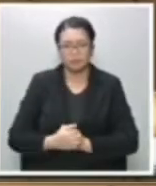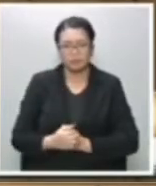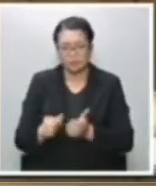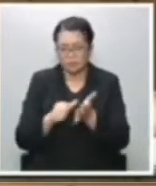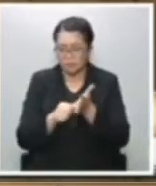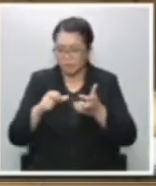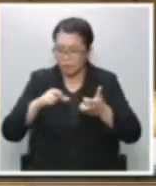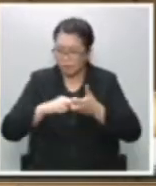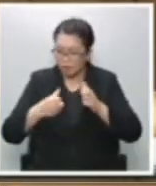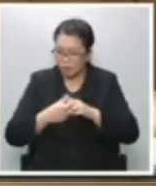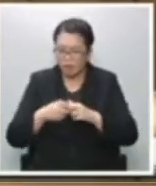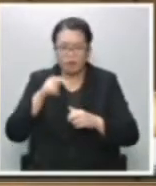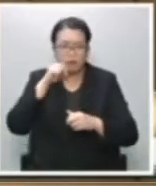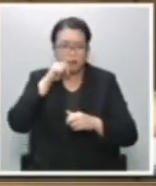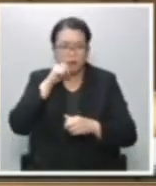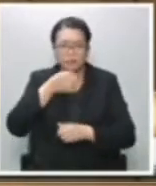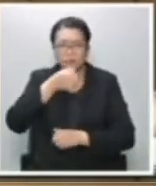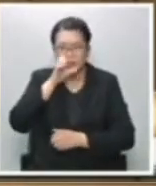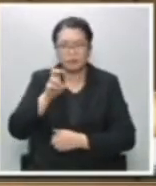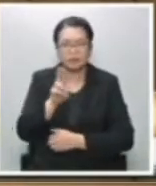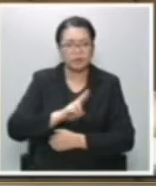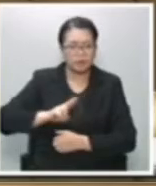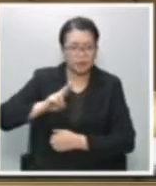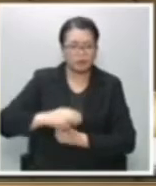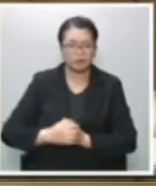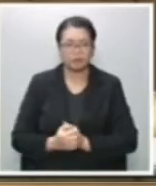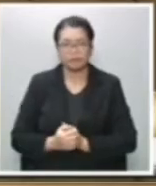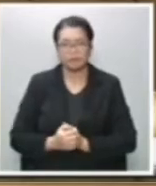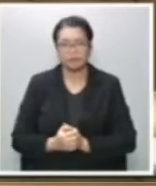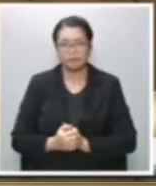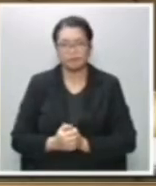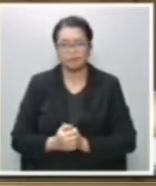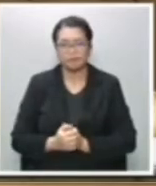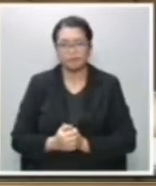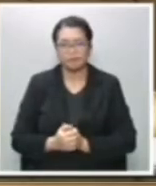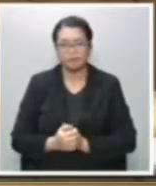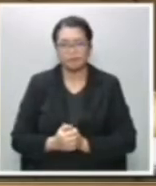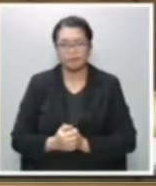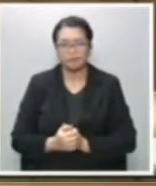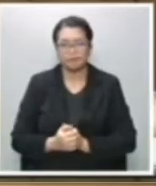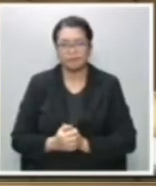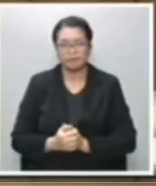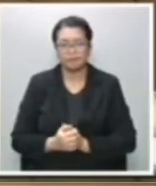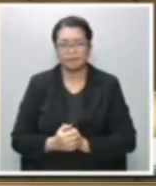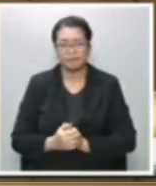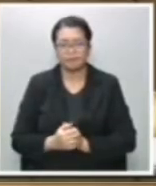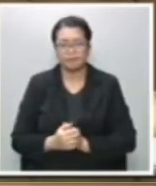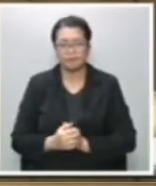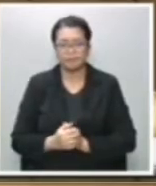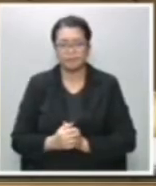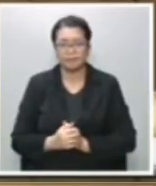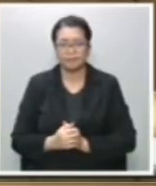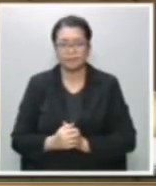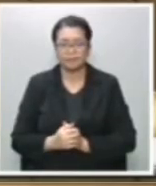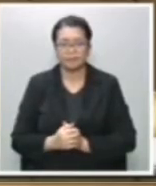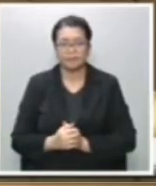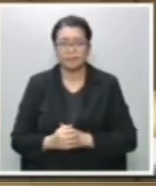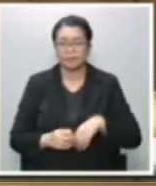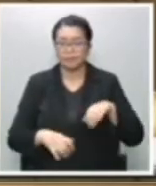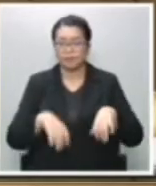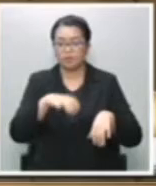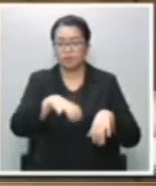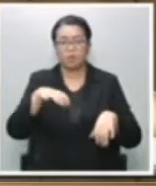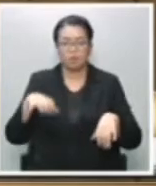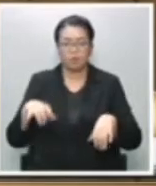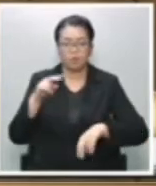ขปัญหาเรื่องน้ำอุปโภคบริโภคนะครับผมขอใช้ องค์กรที่ดูแลน้ำ